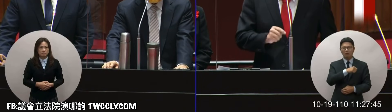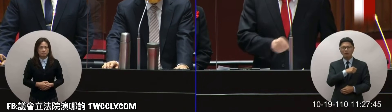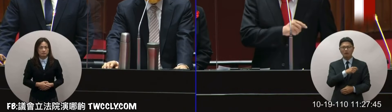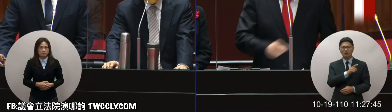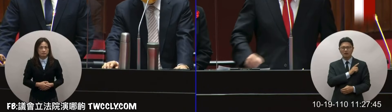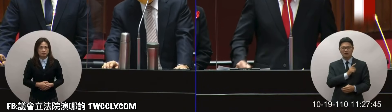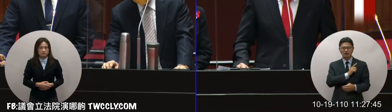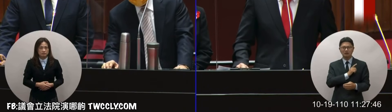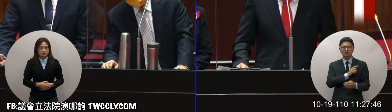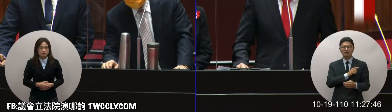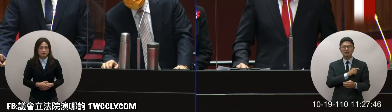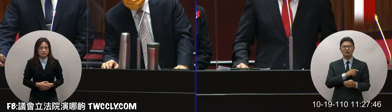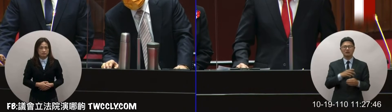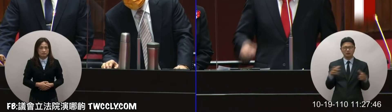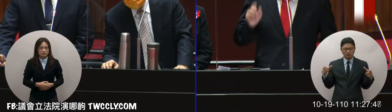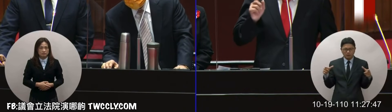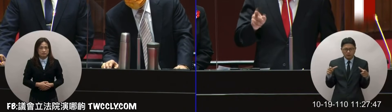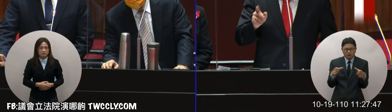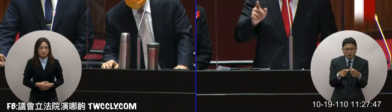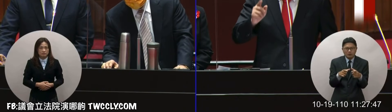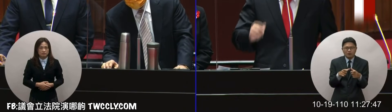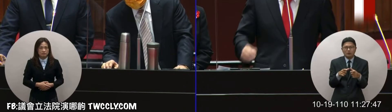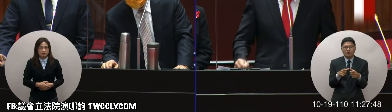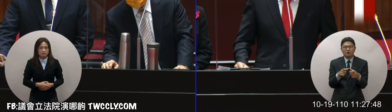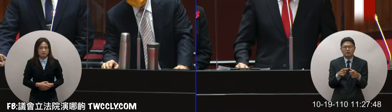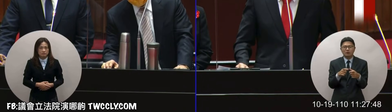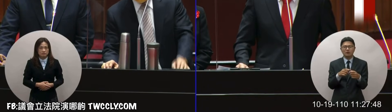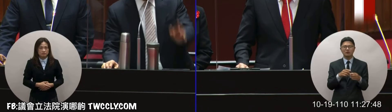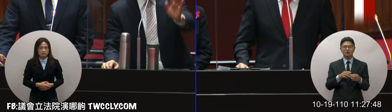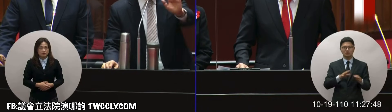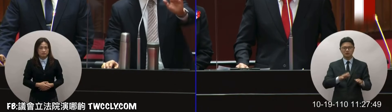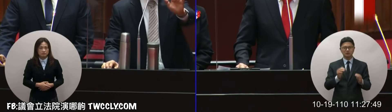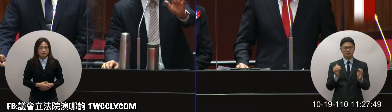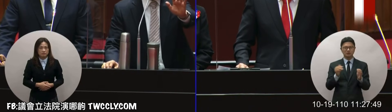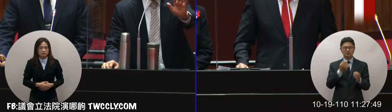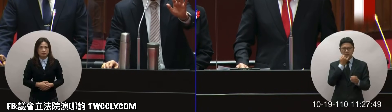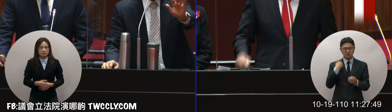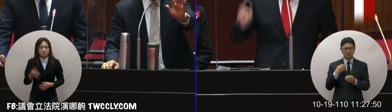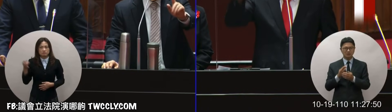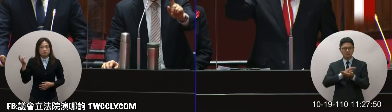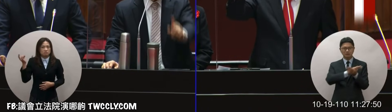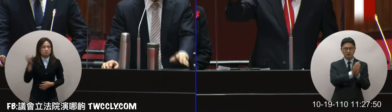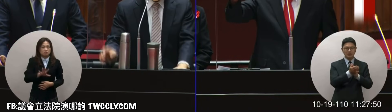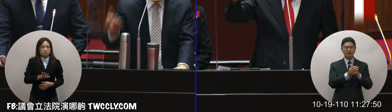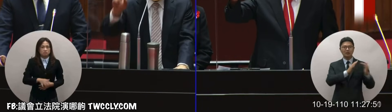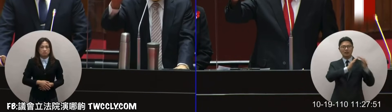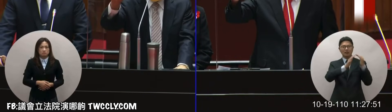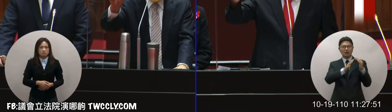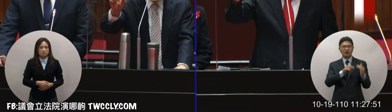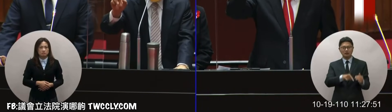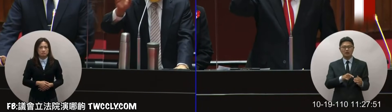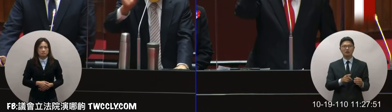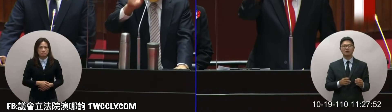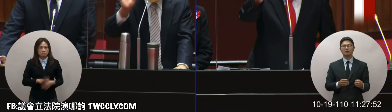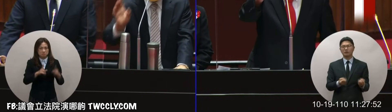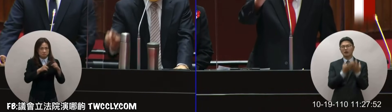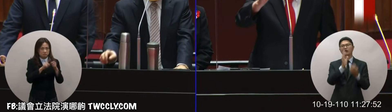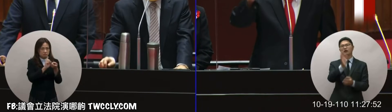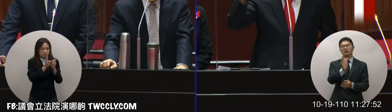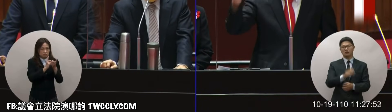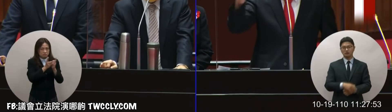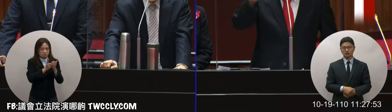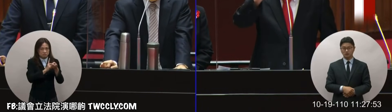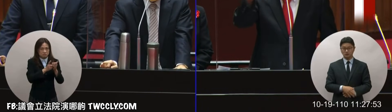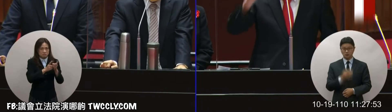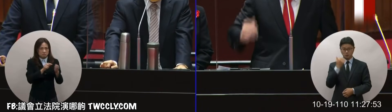越掏越空，把台湾推向危险的战火边缘。 我们从不掏空。 今天美国 有些人掏空， 中国 我们不